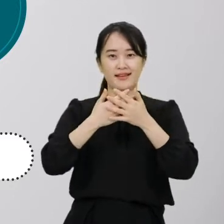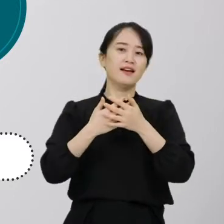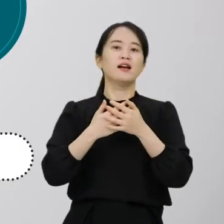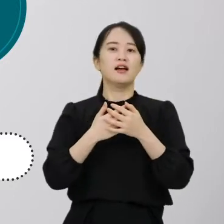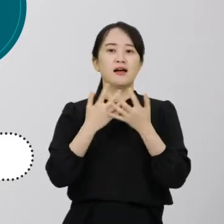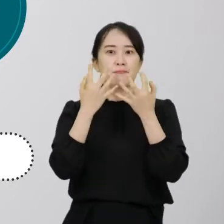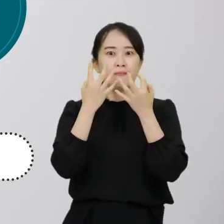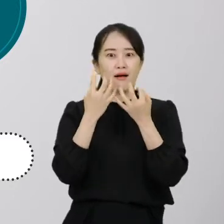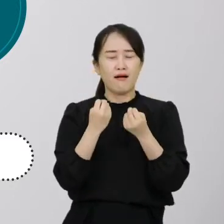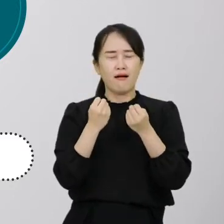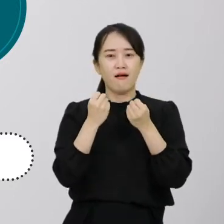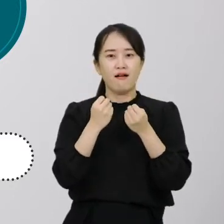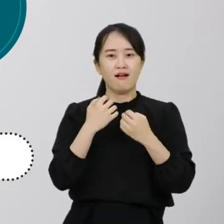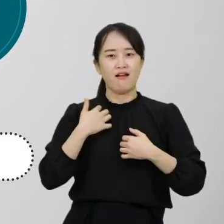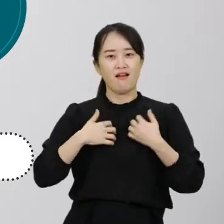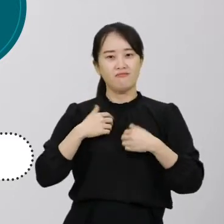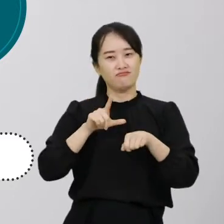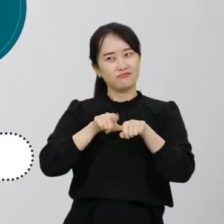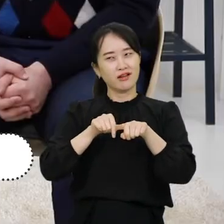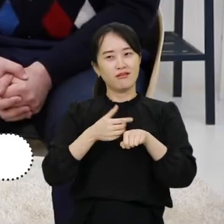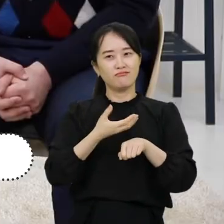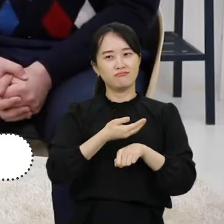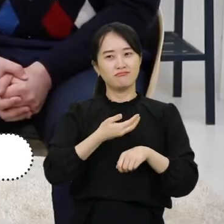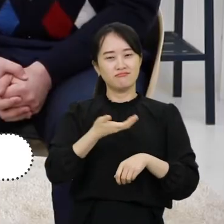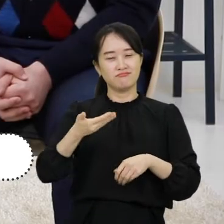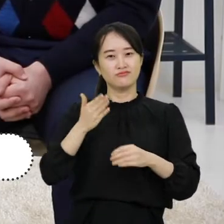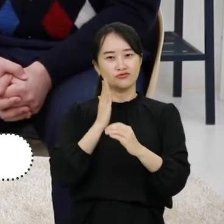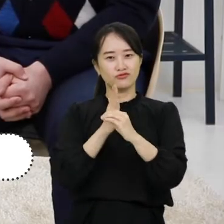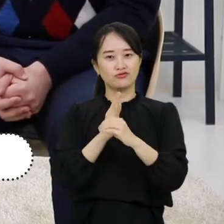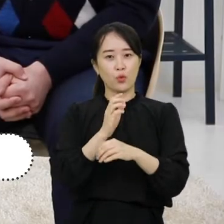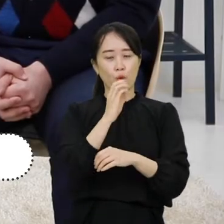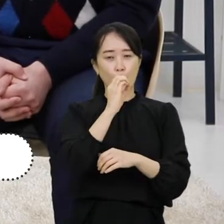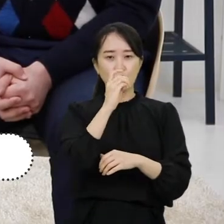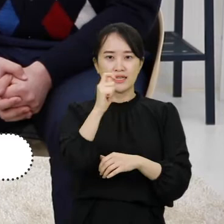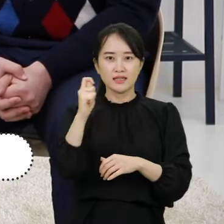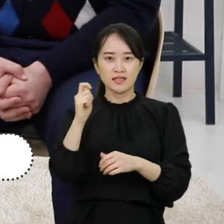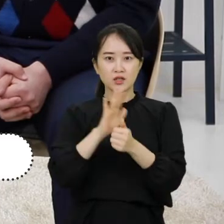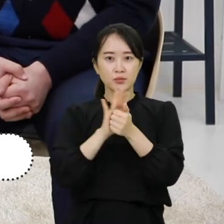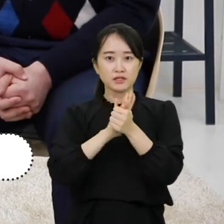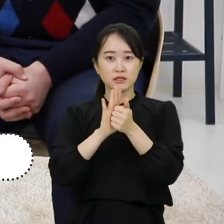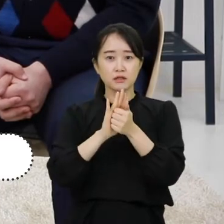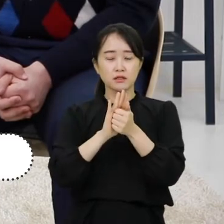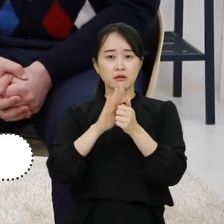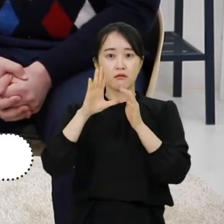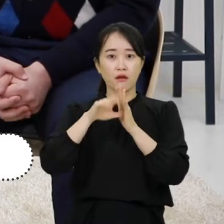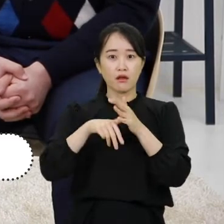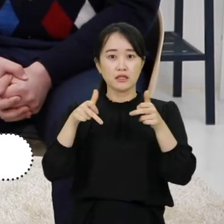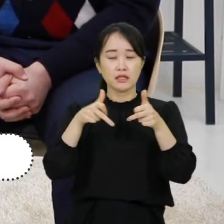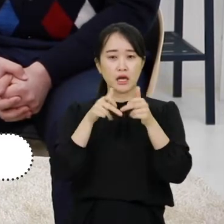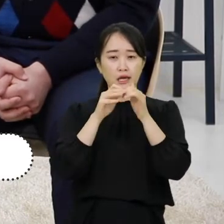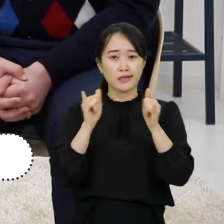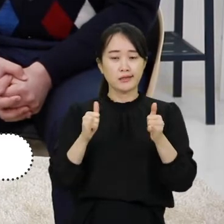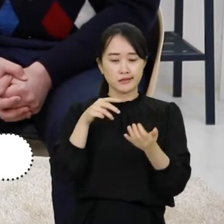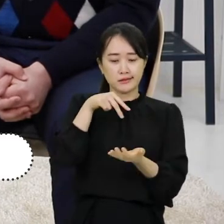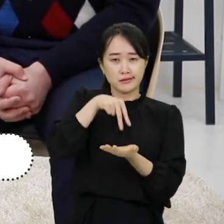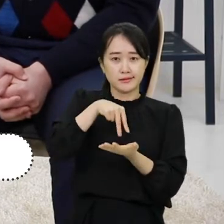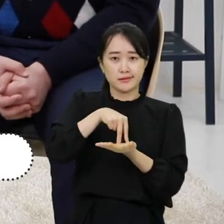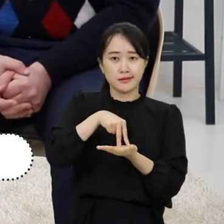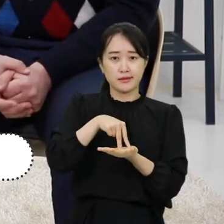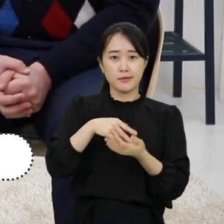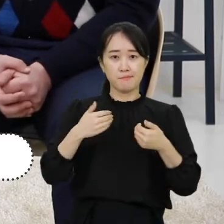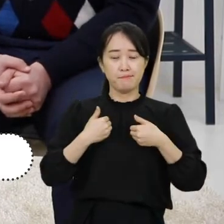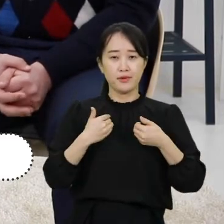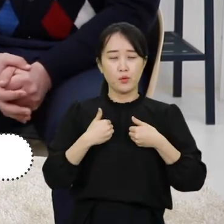많이 소비하면서 시간을 보내고 있죠. 자, 그러면은 OTT 서비스를 이용하는 데 있어서 우리 장애 당사자들이 필요로